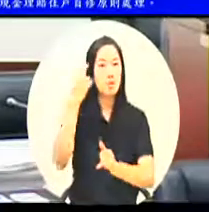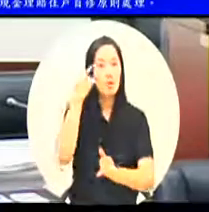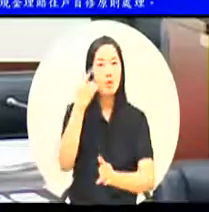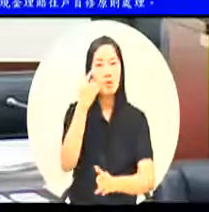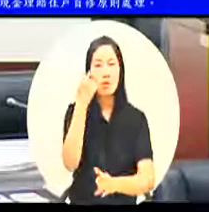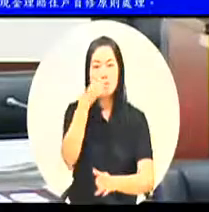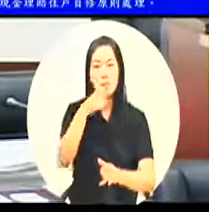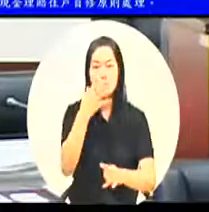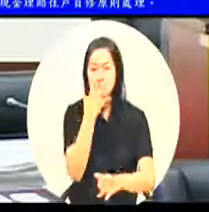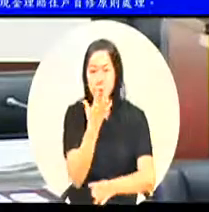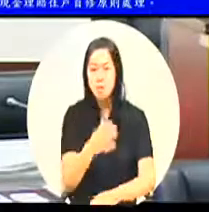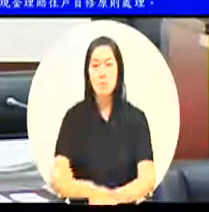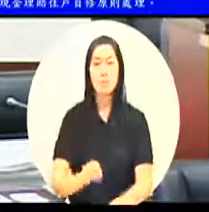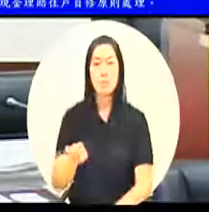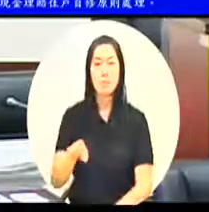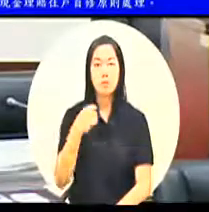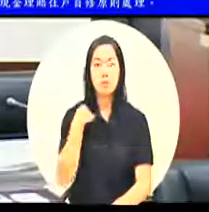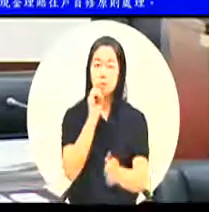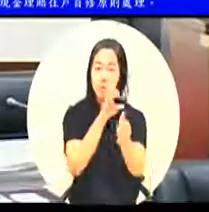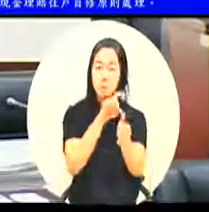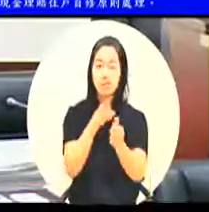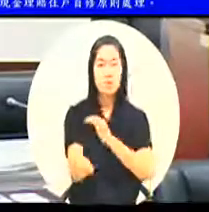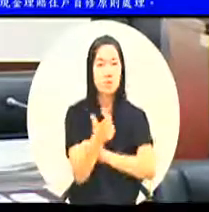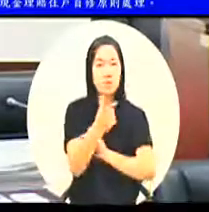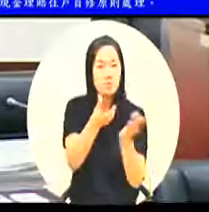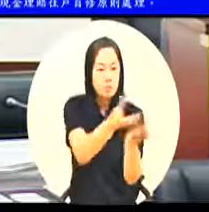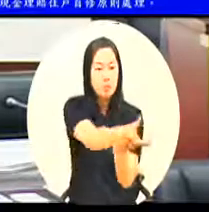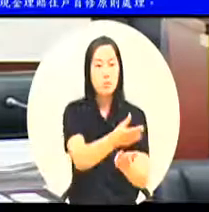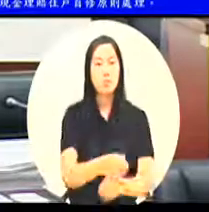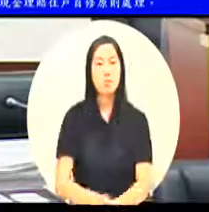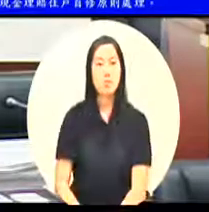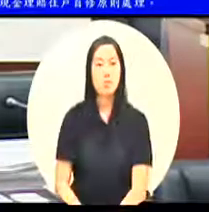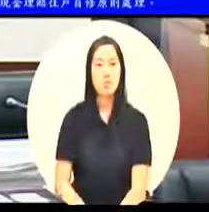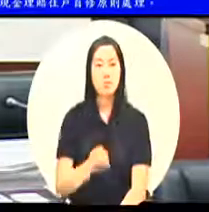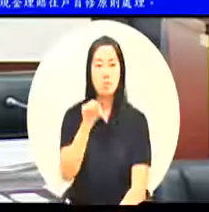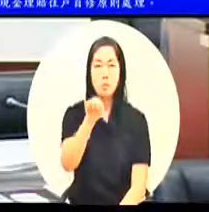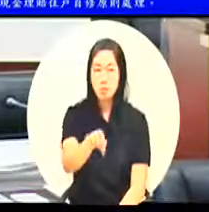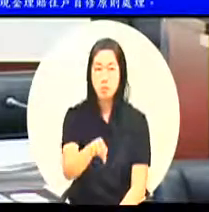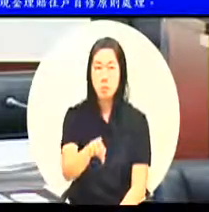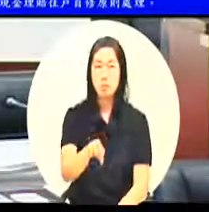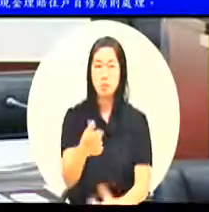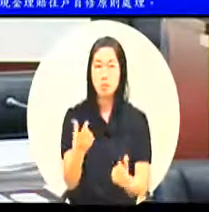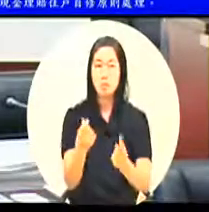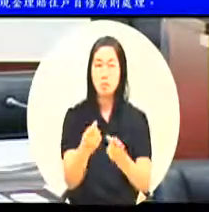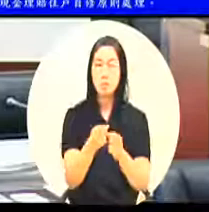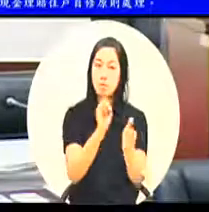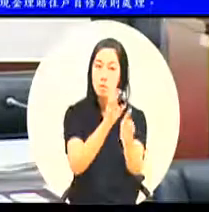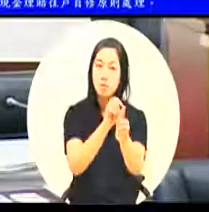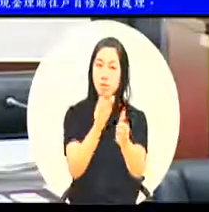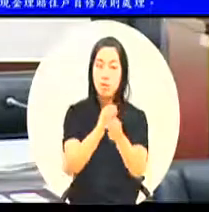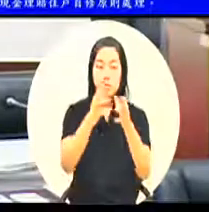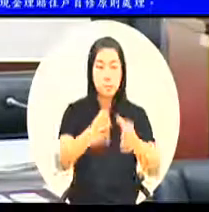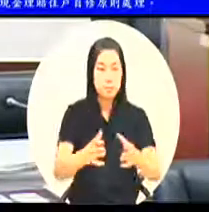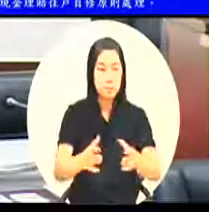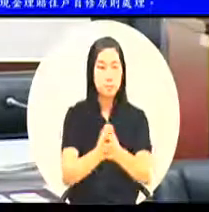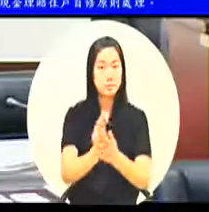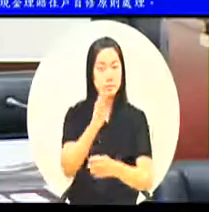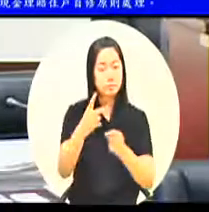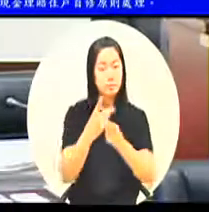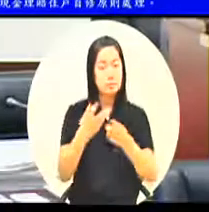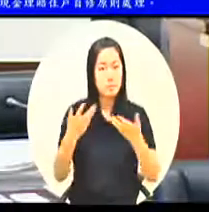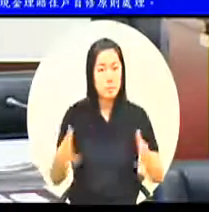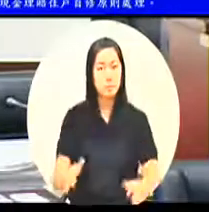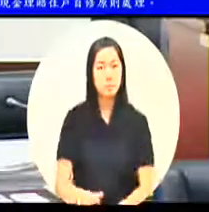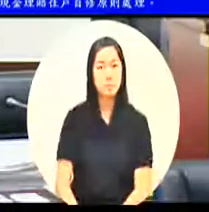的理赔，因为他那个这个工区已经开了2年多了。这个钢库啊，72期哈，市长你记得